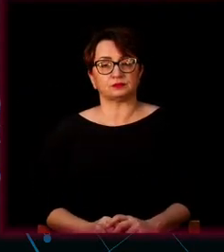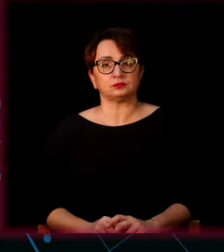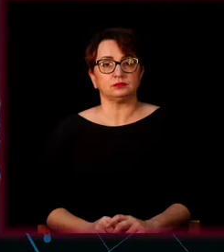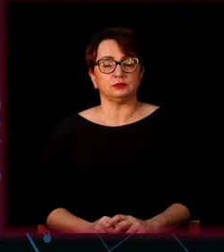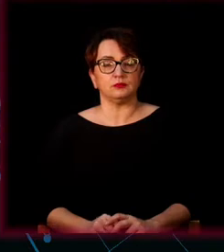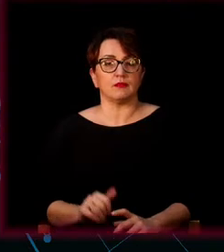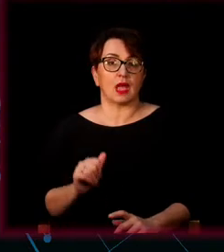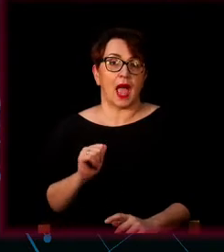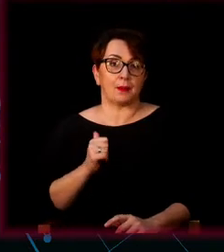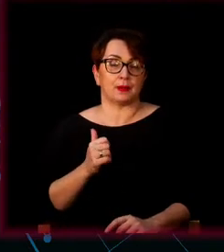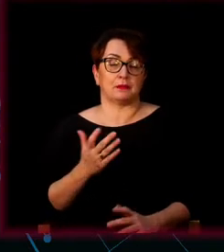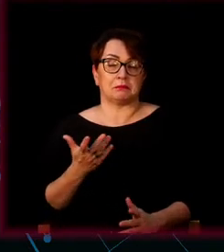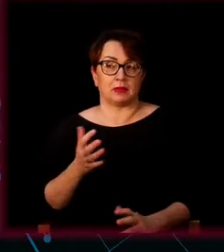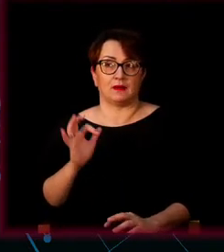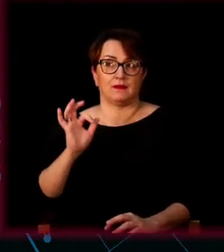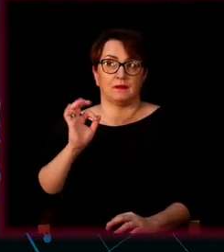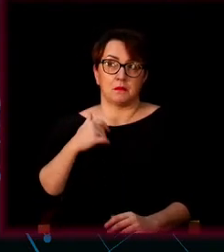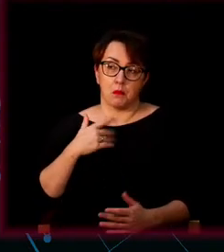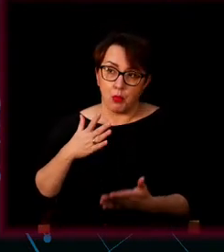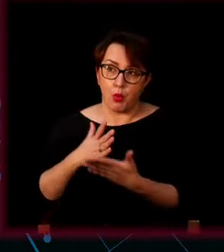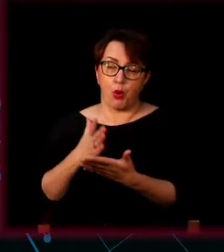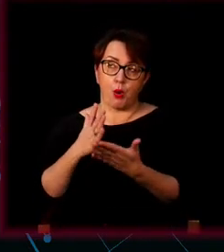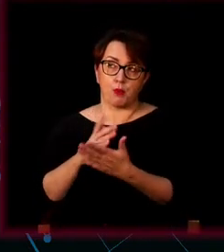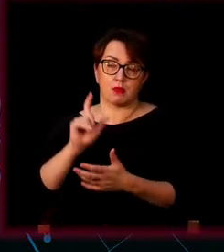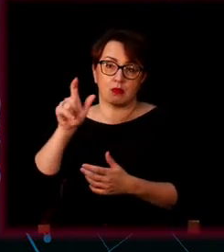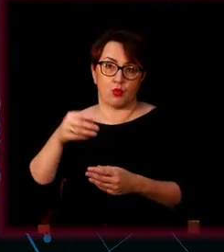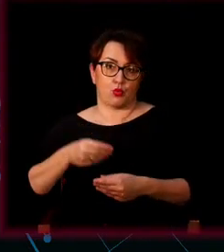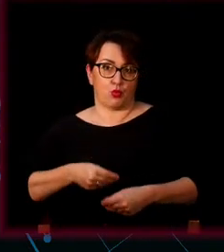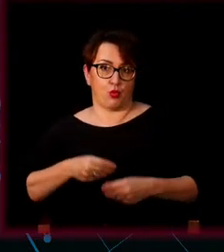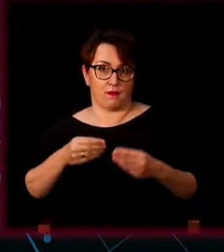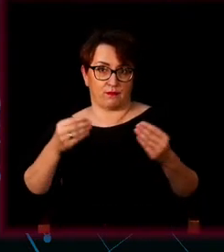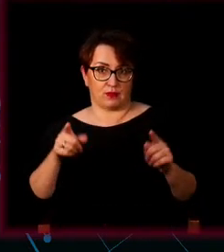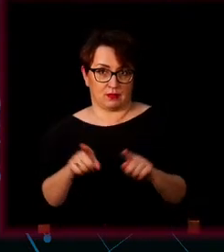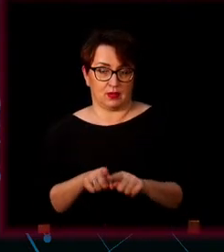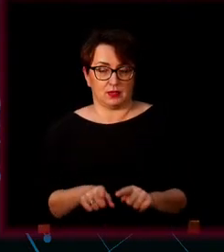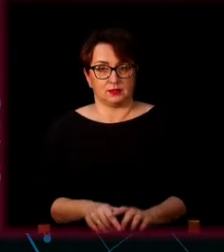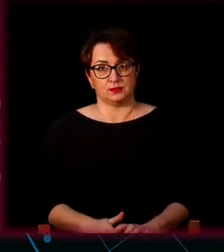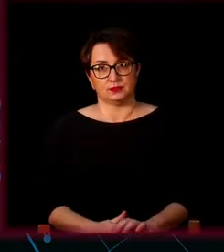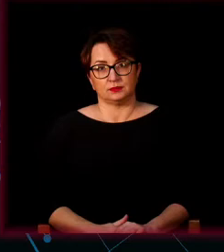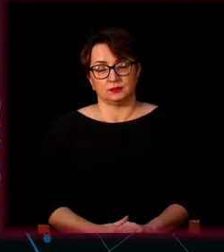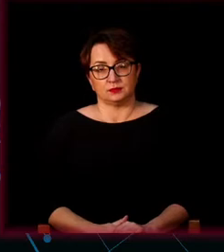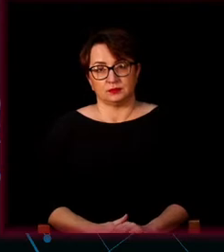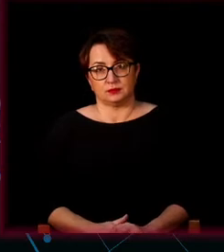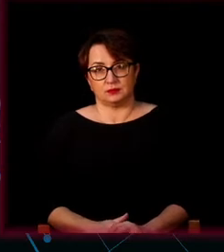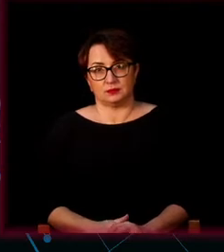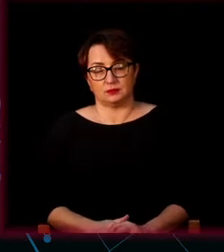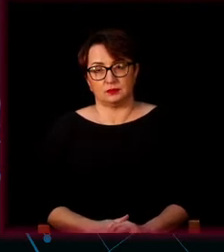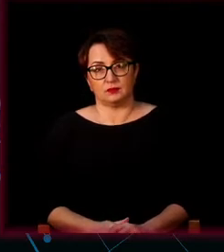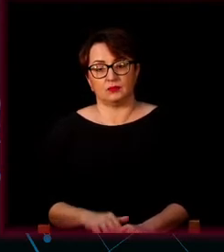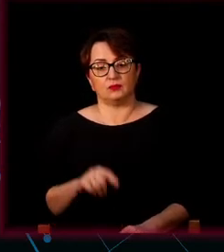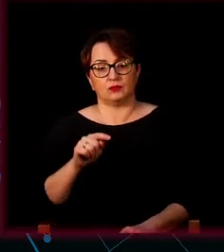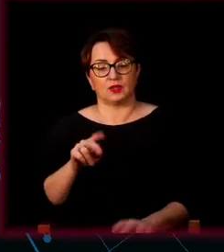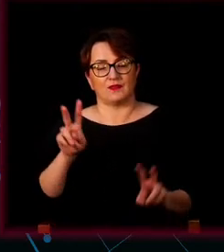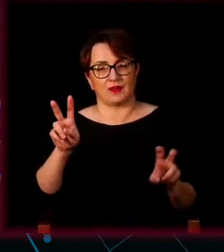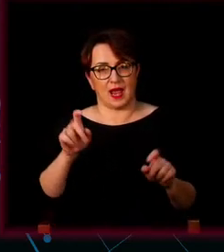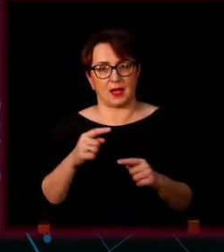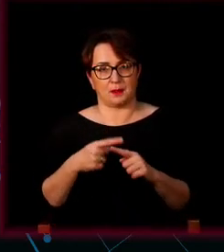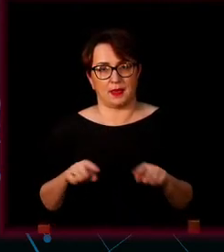w pewnym sensie ich pomóc im w tym rozwoju. I tutaj też fragment,